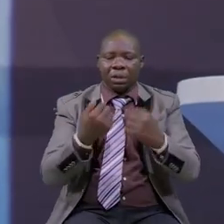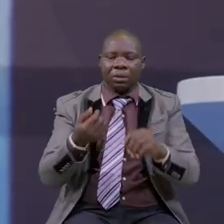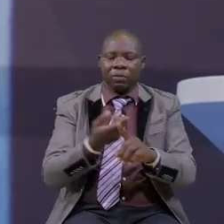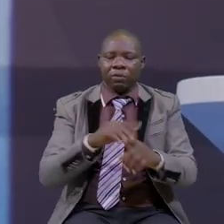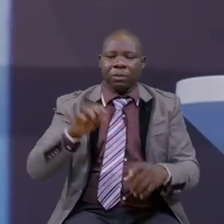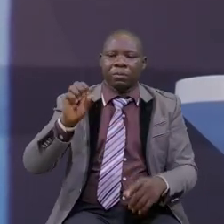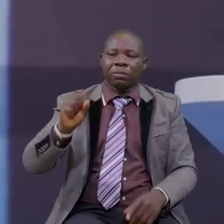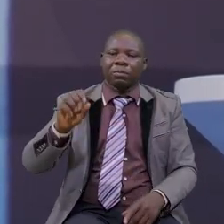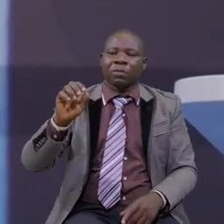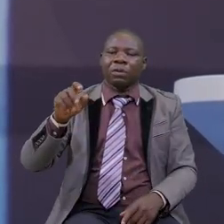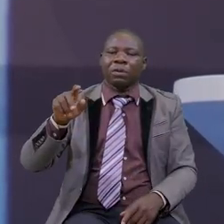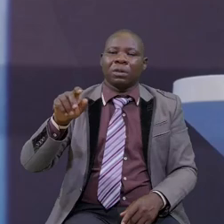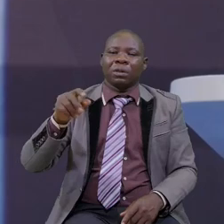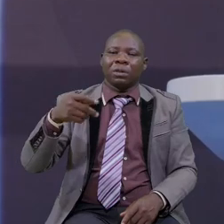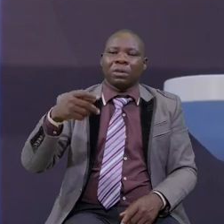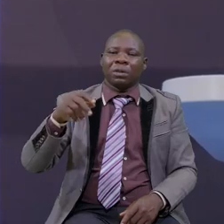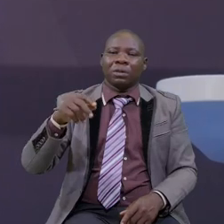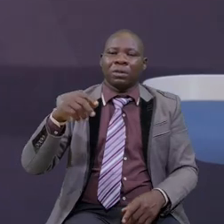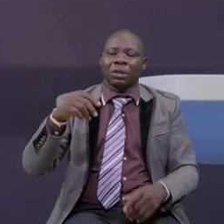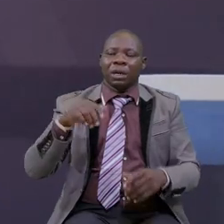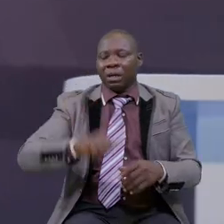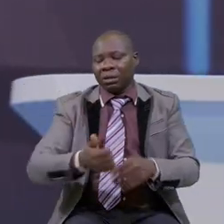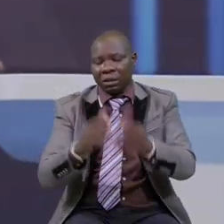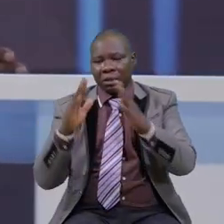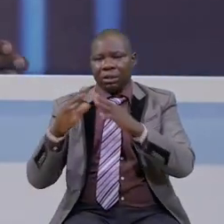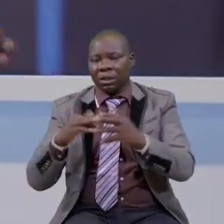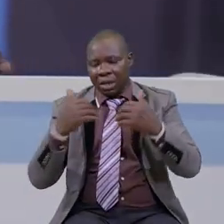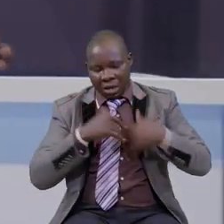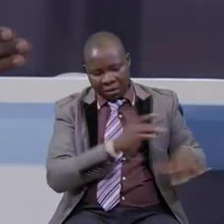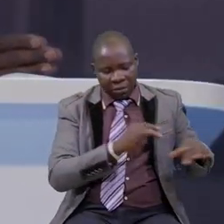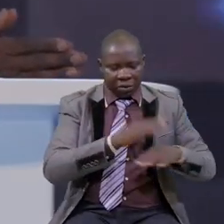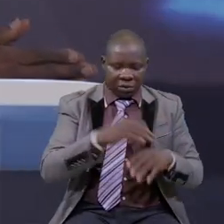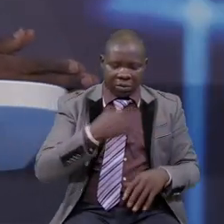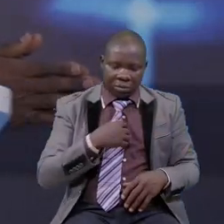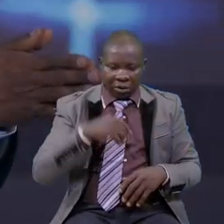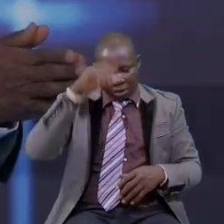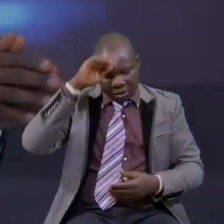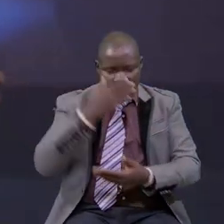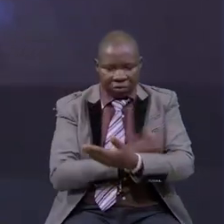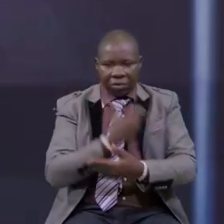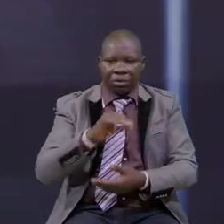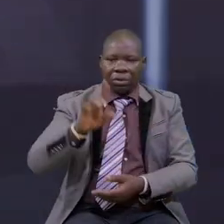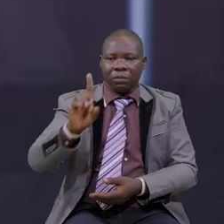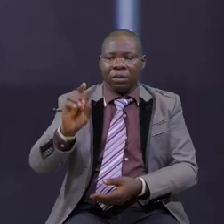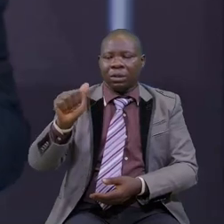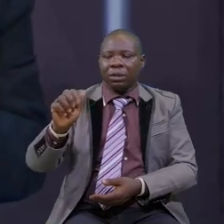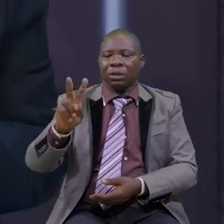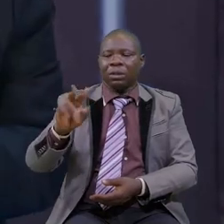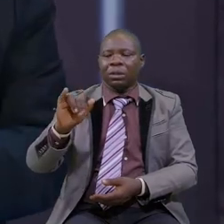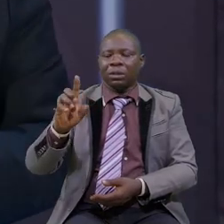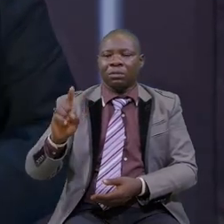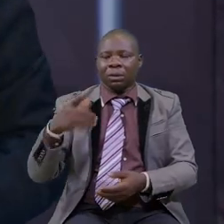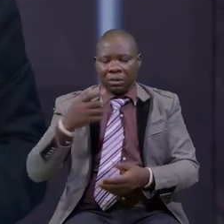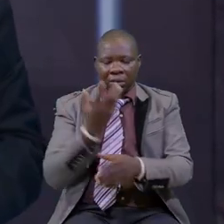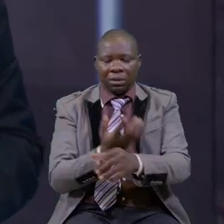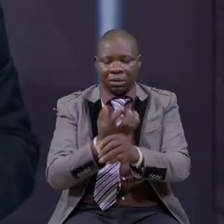de Syrophénicie. Aie pitié de moi, fils de David. Le mendiant assis au bord de la voie. Aie pitié